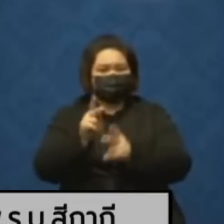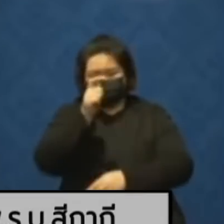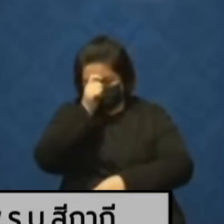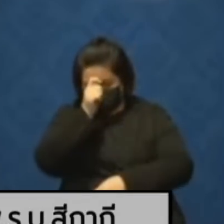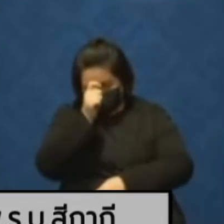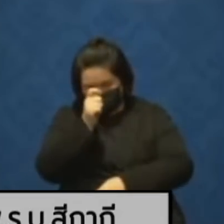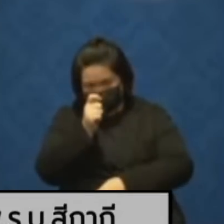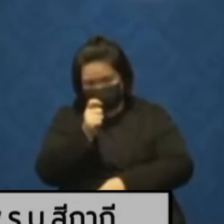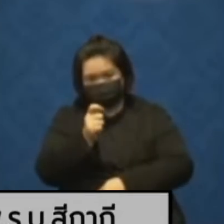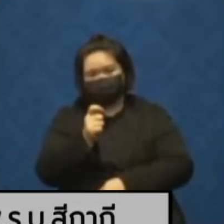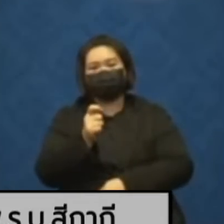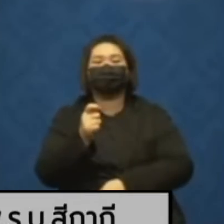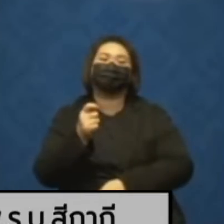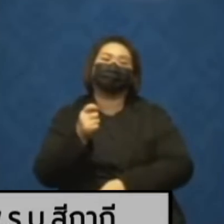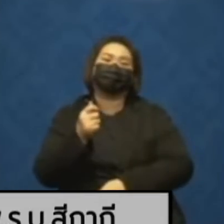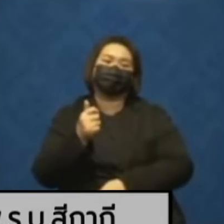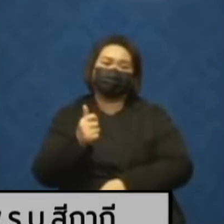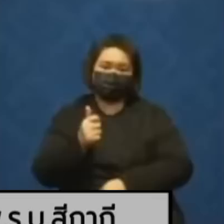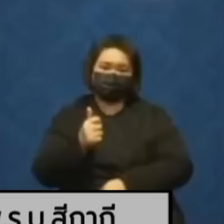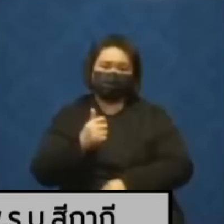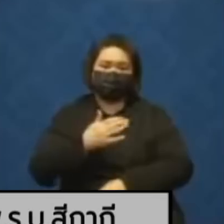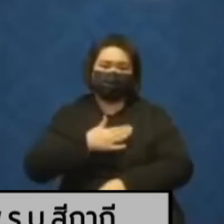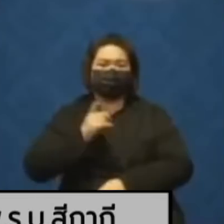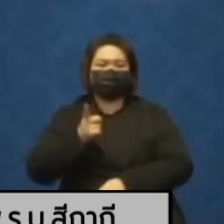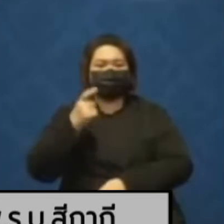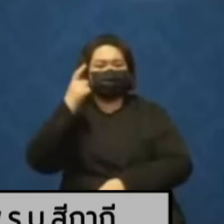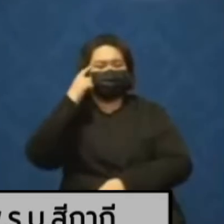บ และผมก็ตงใจวาจะไม่พูด